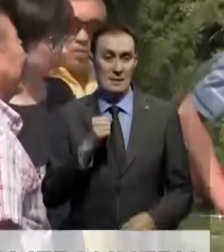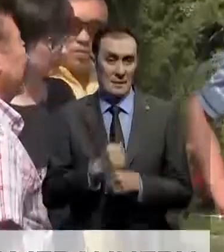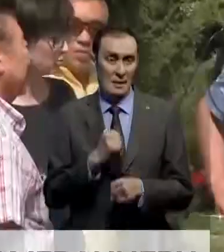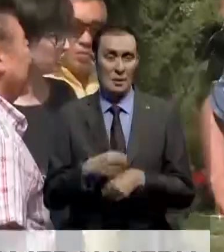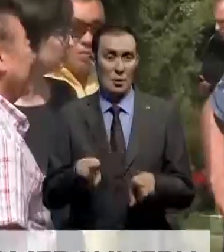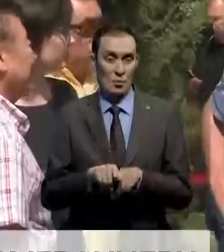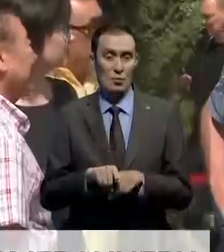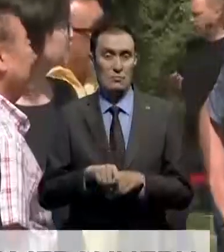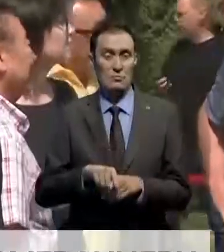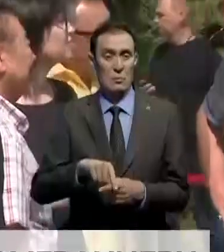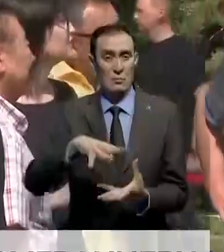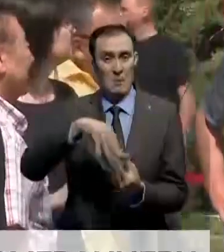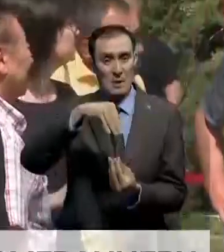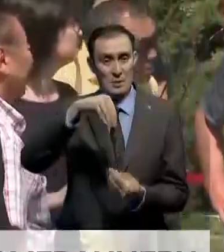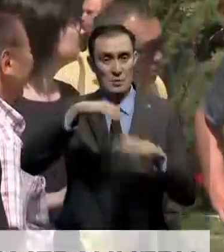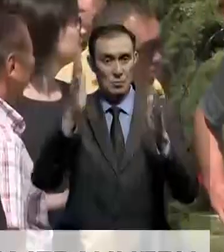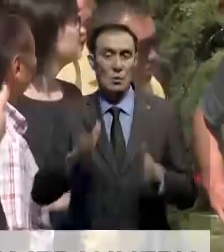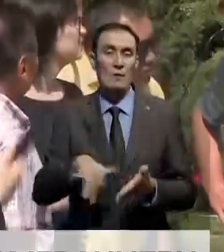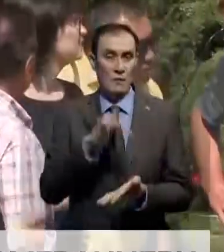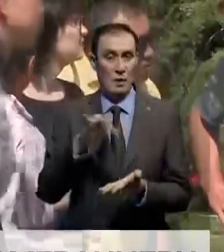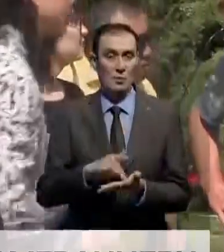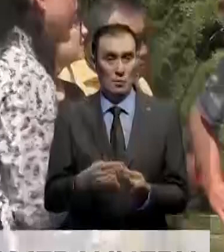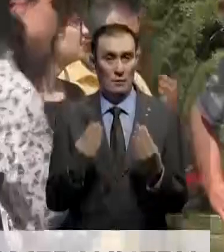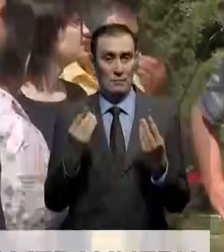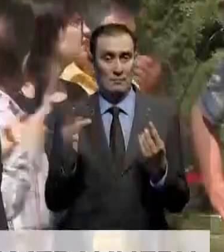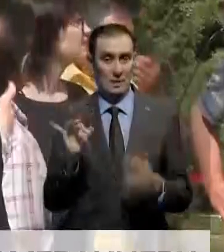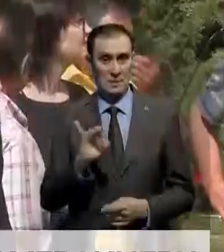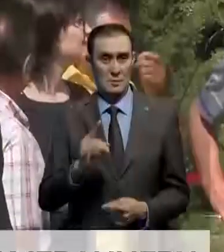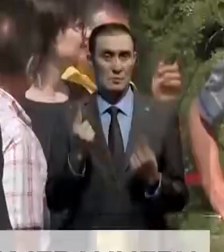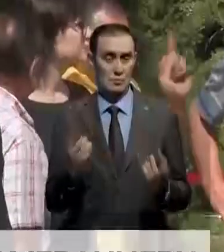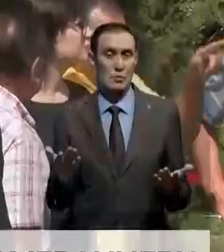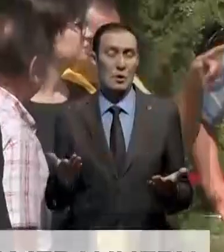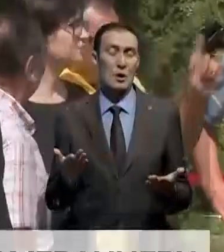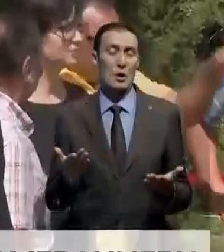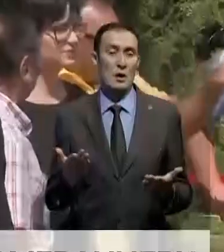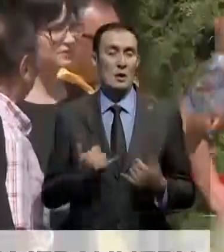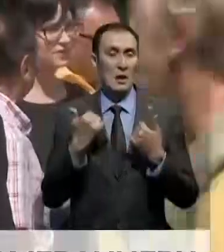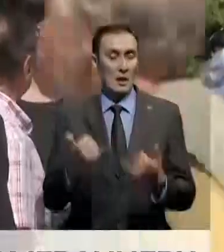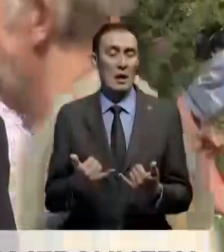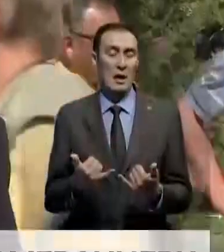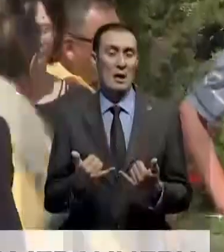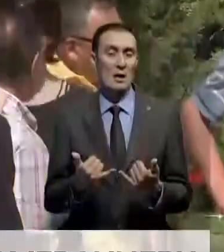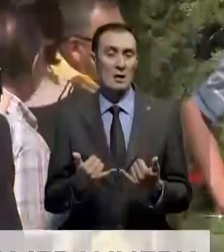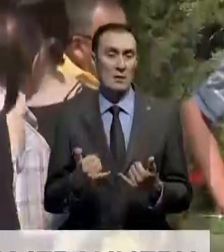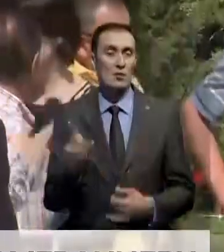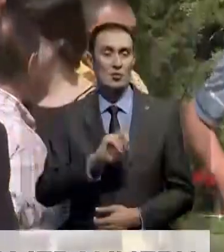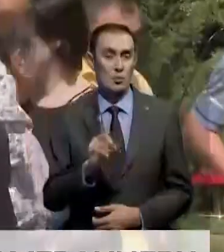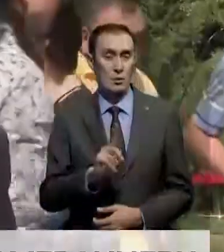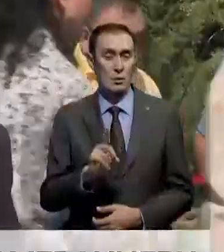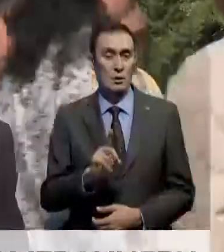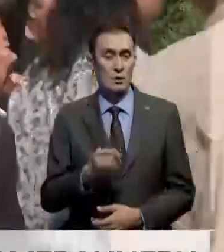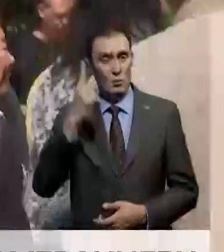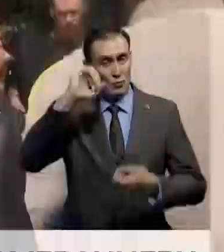сделать композицию городского такого масштаба для того, чтобы